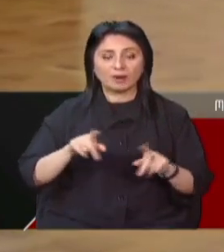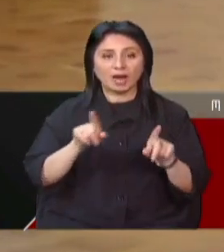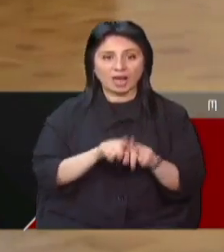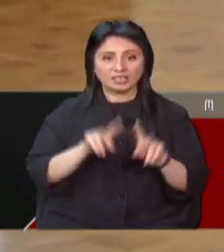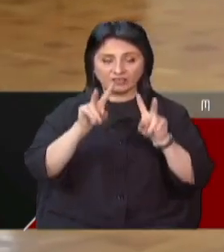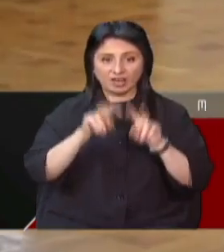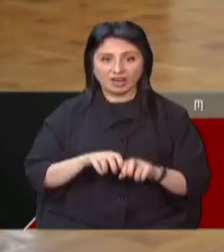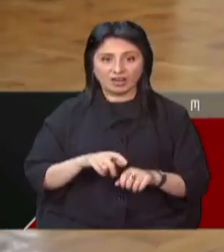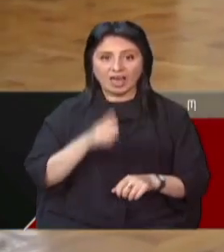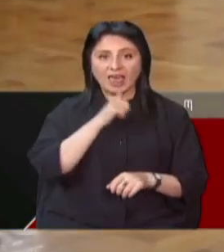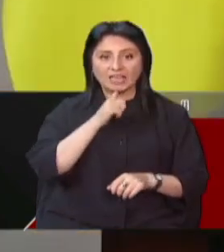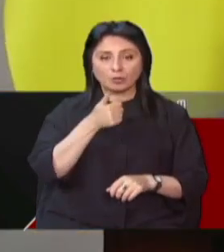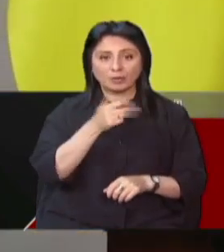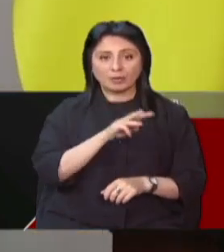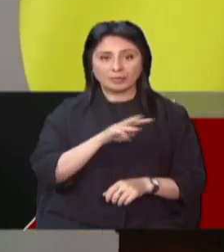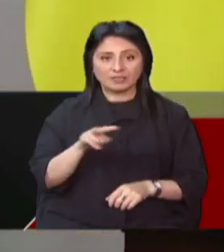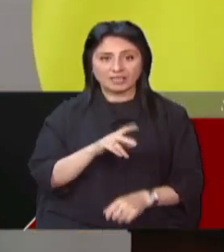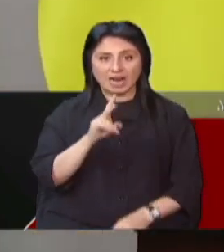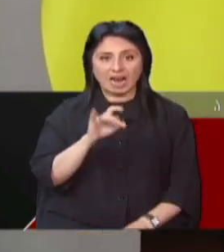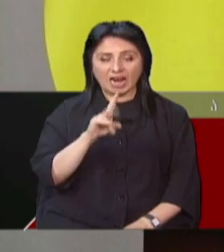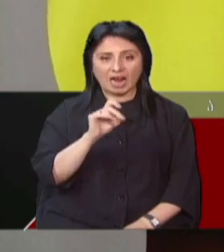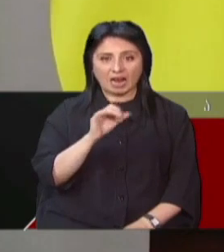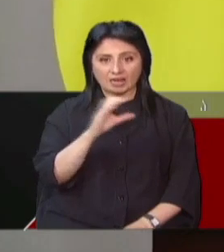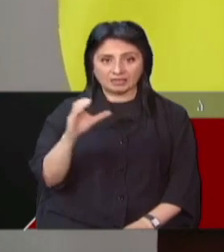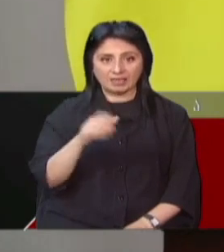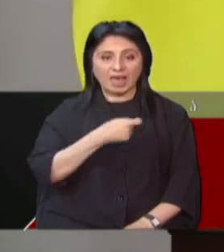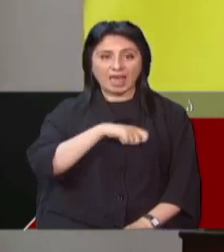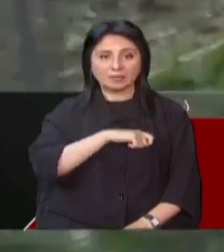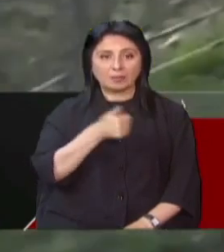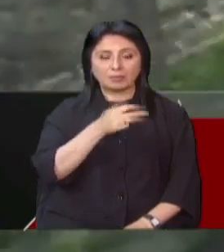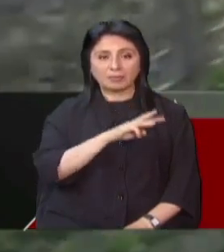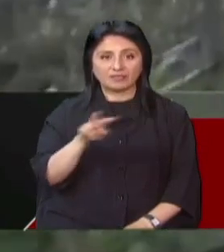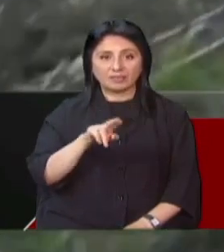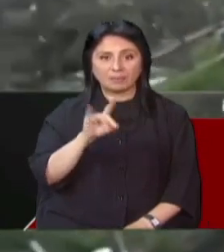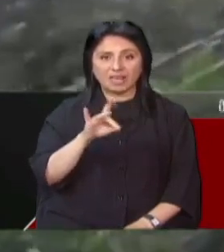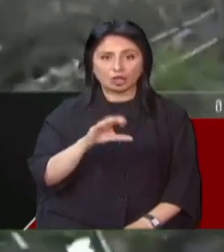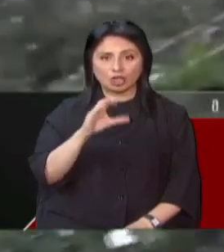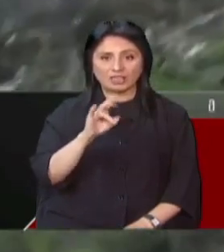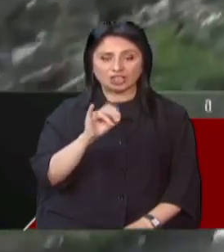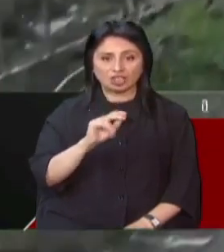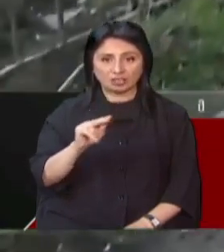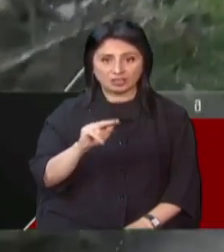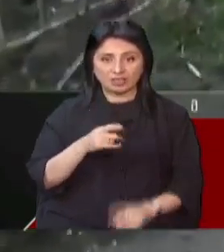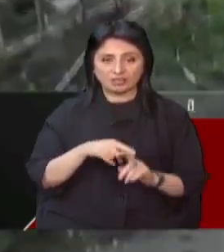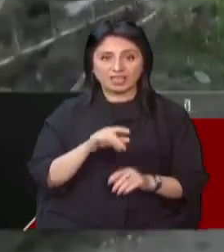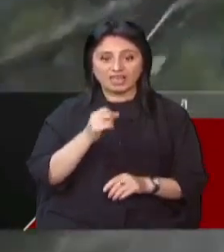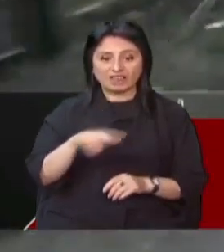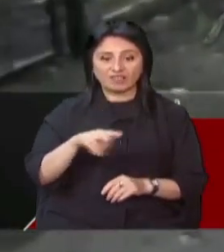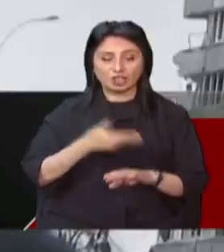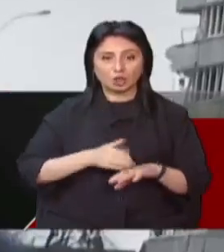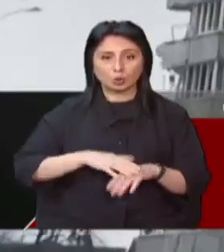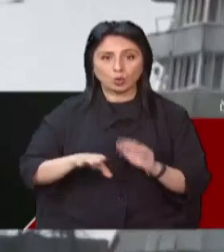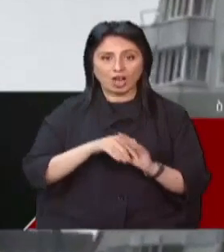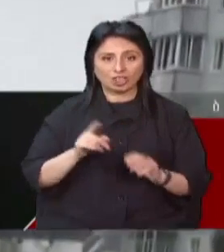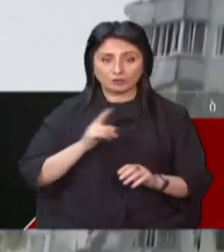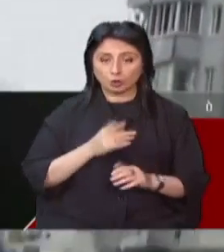ასევე განიხილება ესტონეთის პრემიერ-მინისტრი კაია კალასი და ესპანეთის პრემიერ-მინისტრი პედრო სანჩესიც, რომელსაც ივლისში რთული